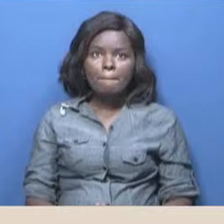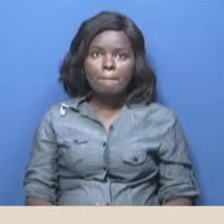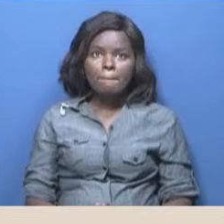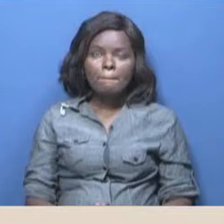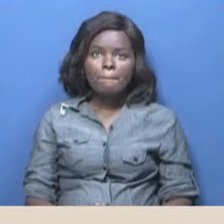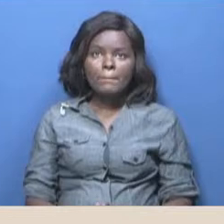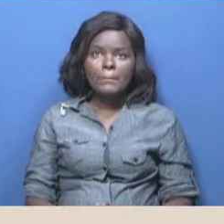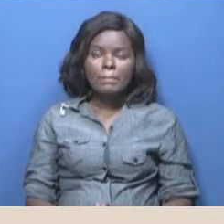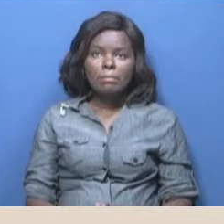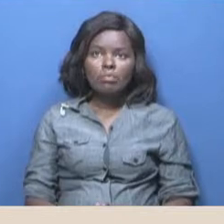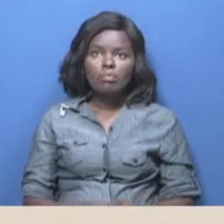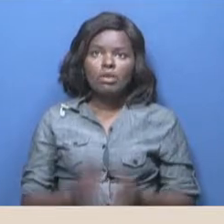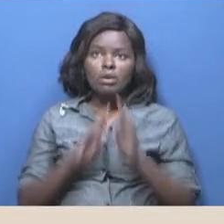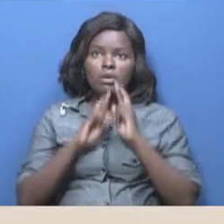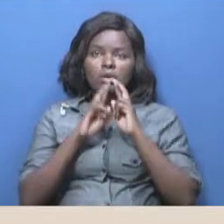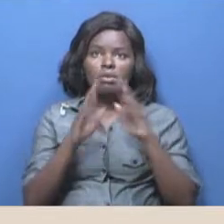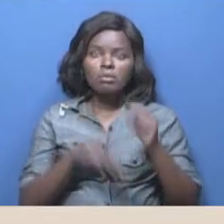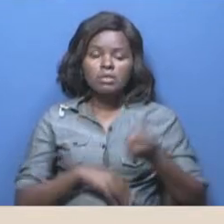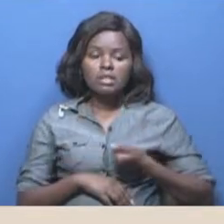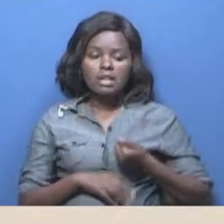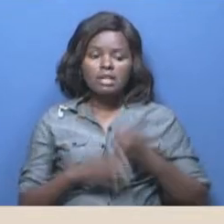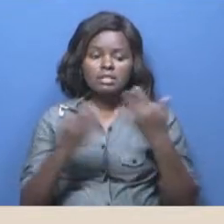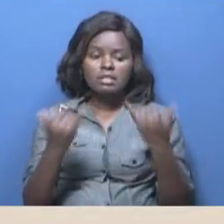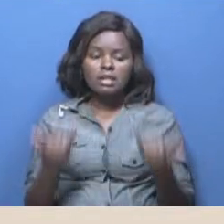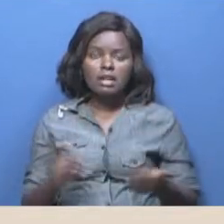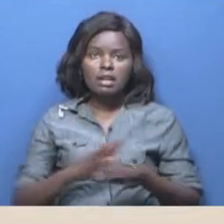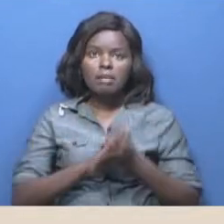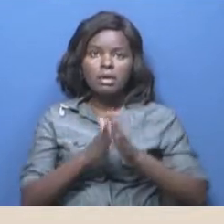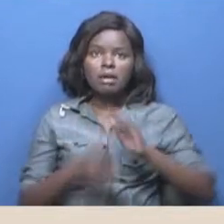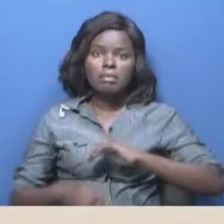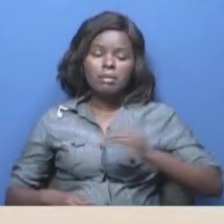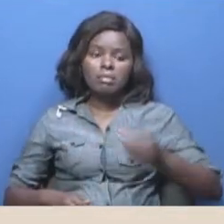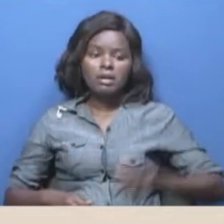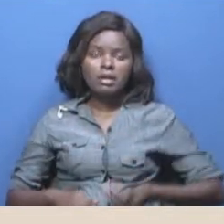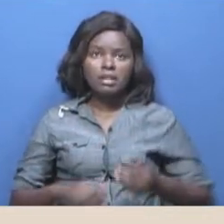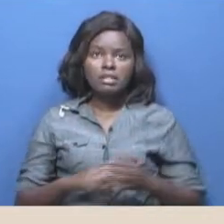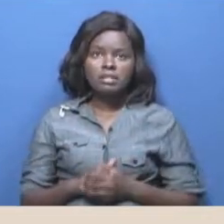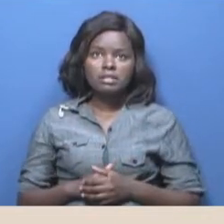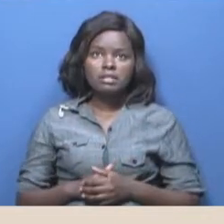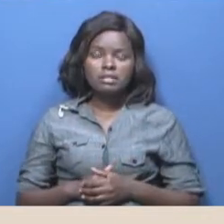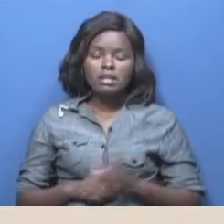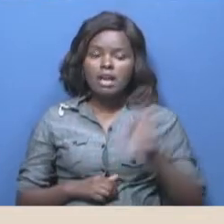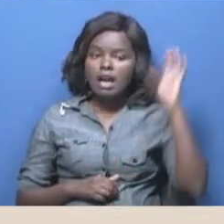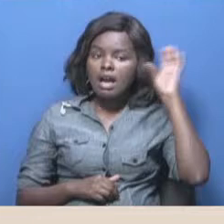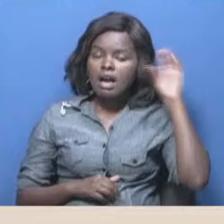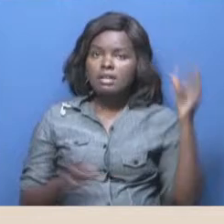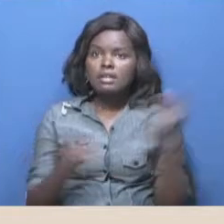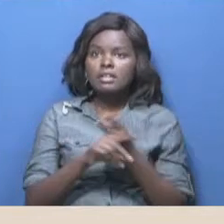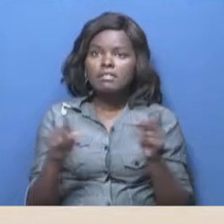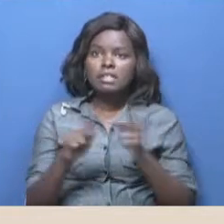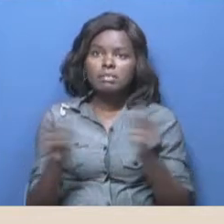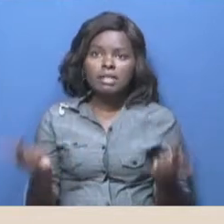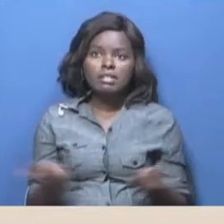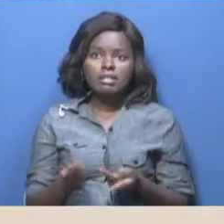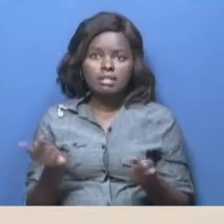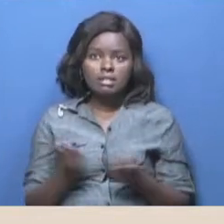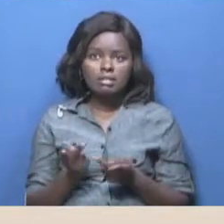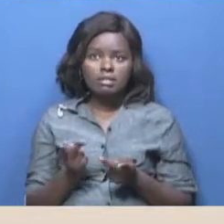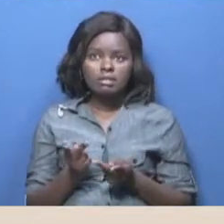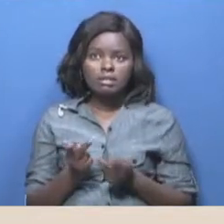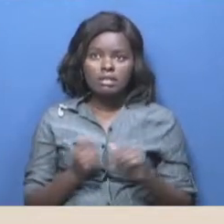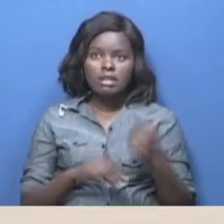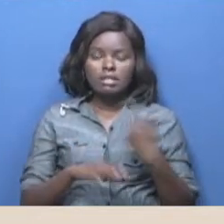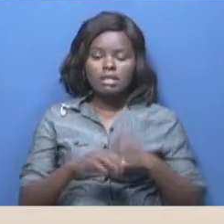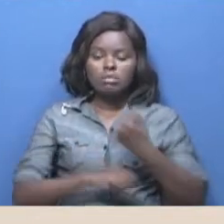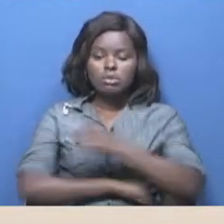Ica ikuhĩ riboti cia airĩtu anini kuohanda cikoretwo ikĩiguĩka kuma kona ciothe makĩria mũno rĩrĩ